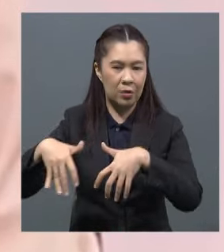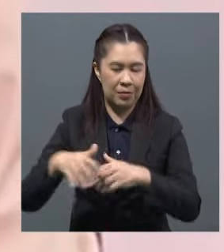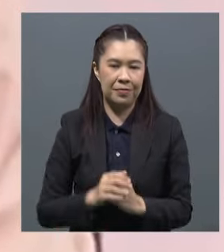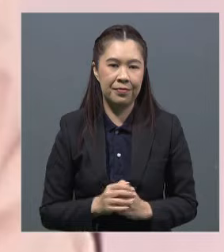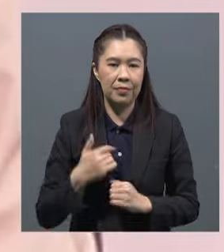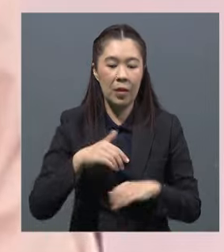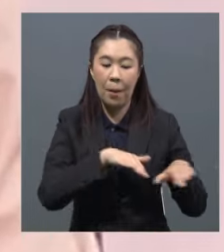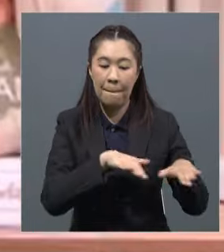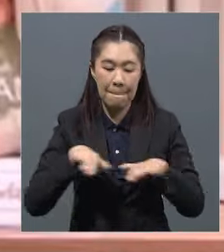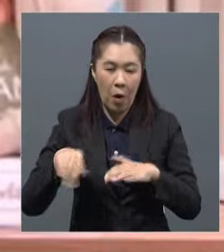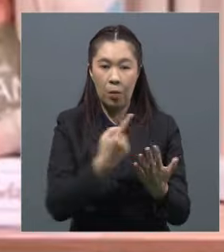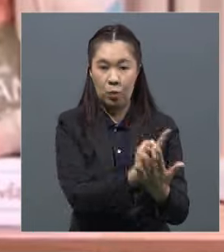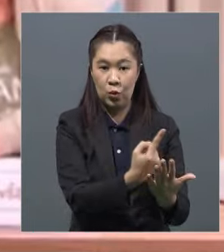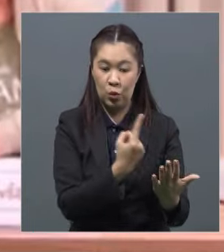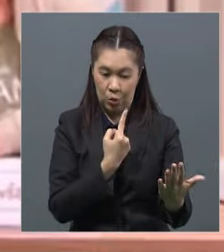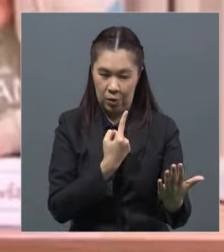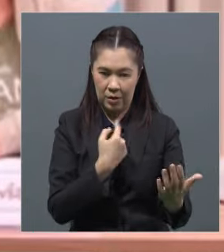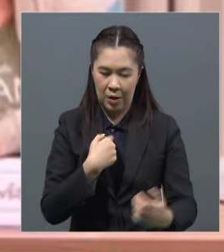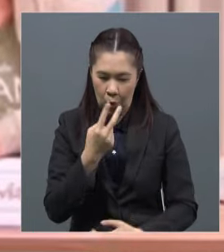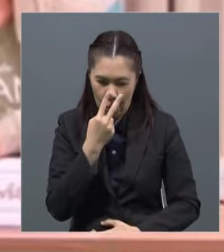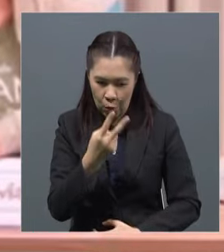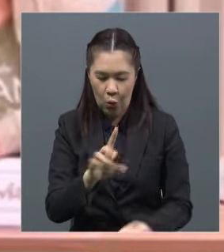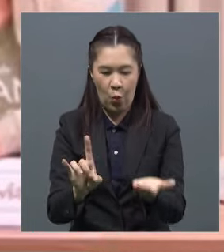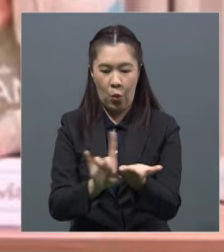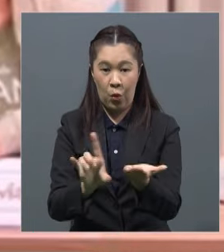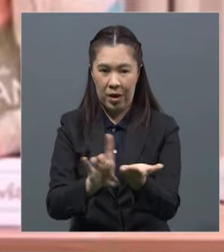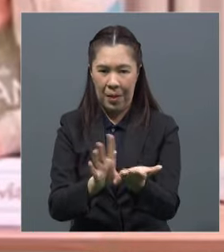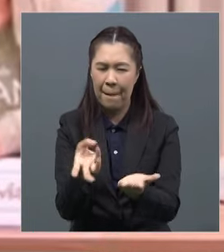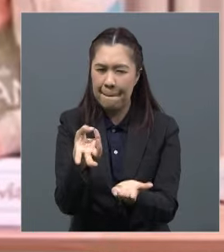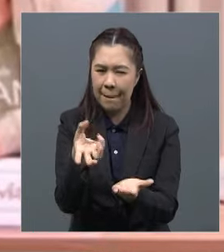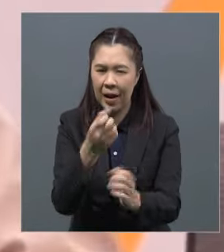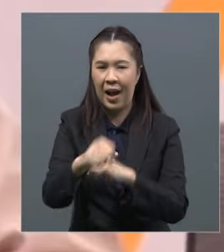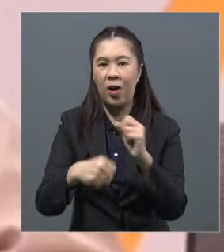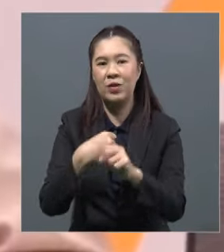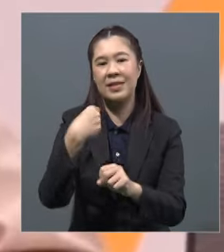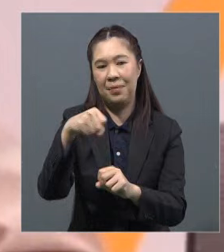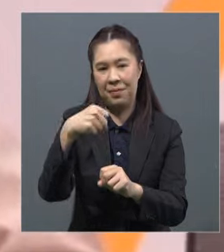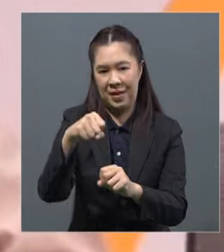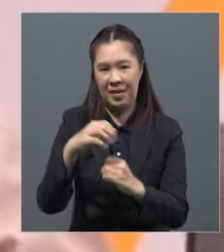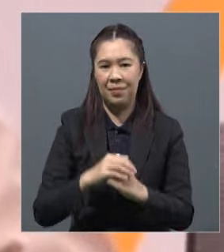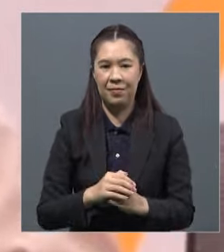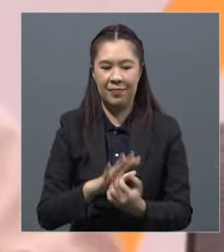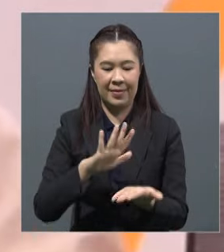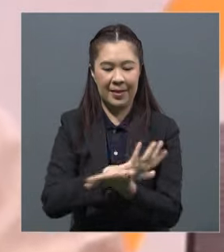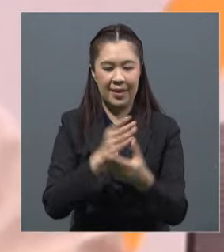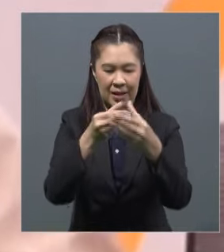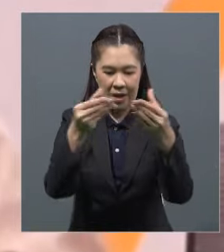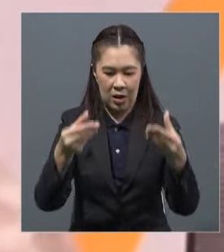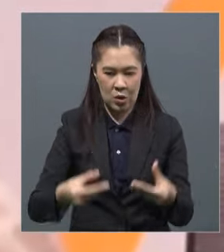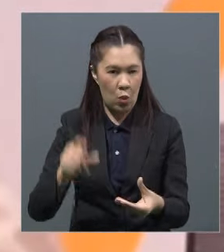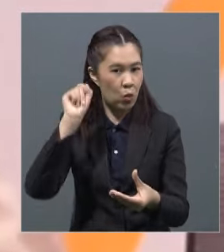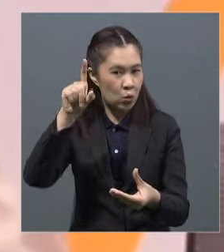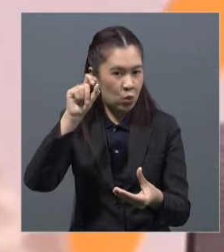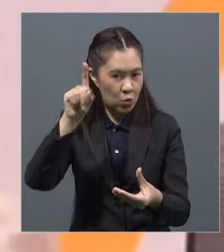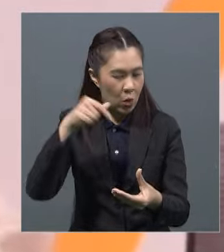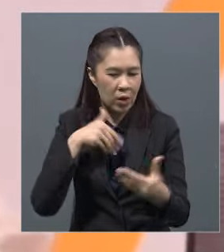ที่จะมาเป็นตัวแทนในการตรวจสอบคุณภาพข้าว10ปีแล้วเขาทำหนังสือแล้วเป็นหนังสือด่วนที่สุดถึงรัฐมนตรีว่าการกระทรวงพาณิชย์ก็คือ